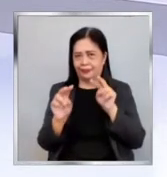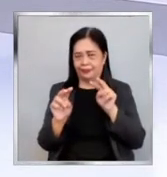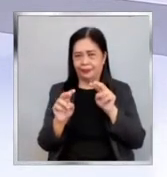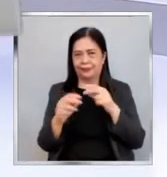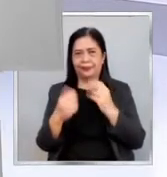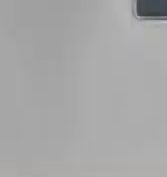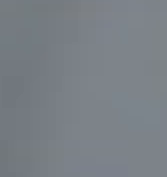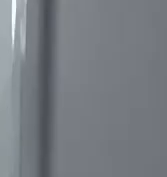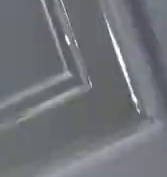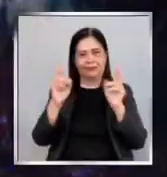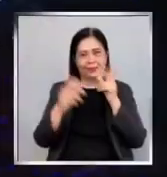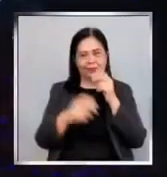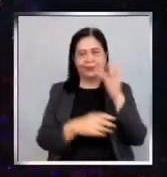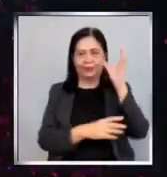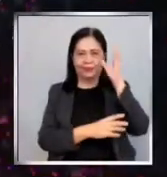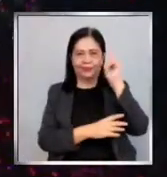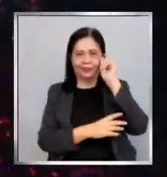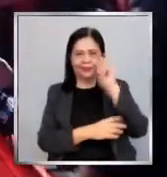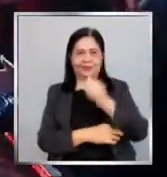Chino Trinidad.